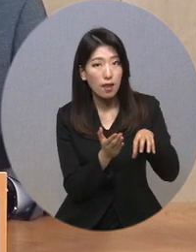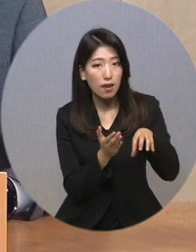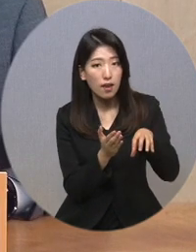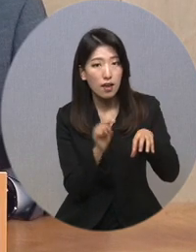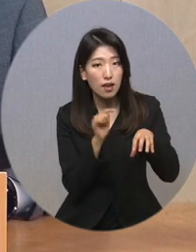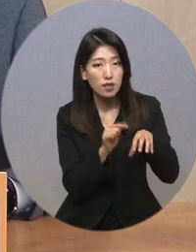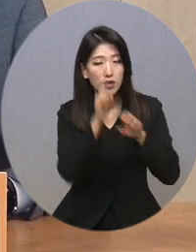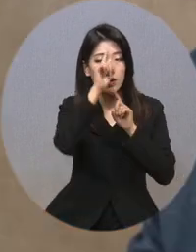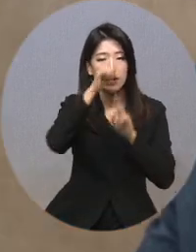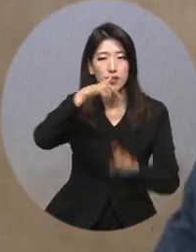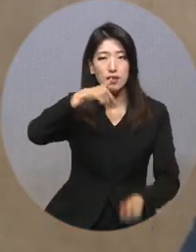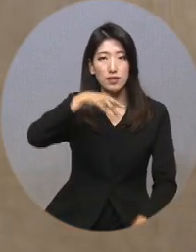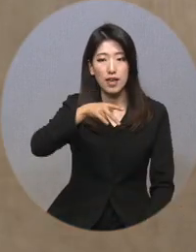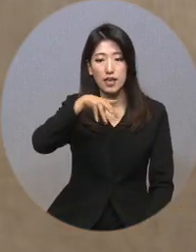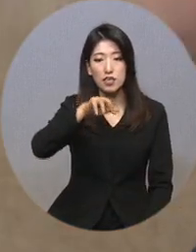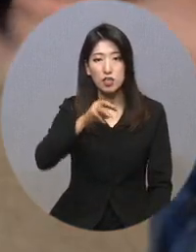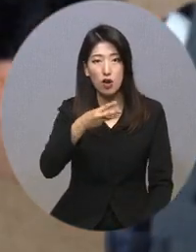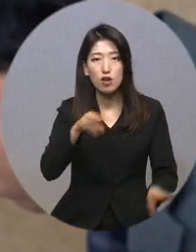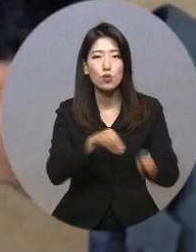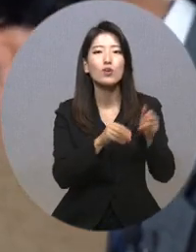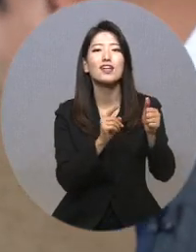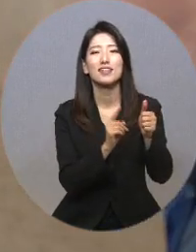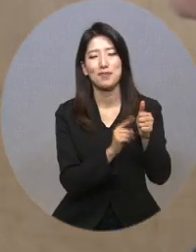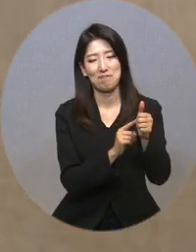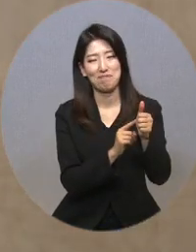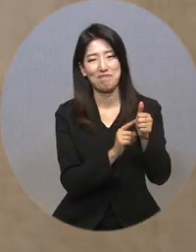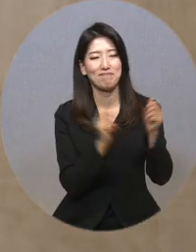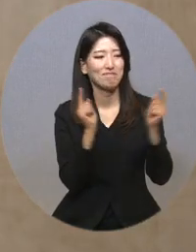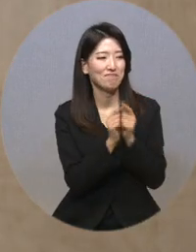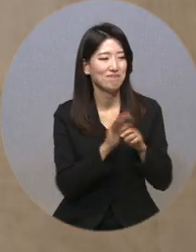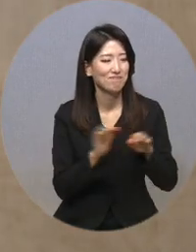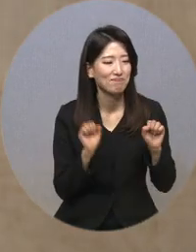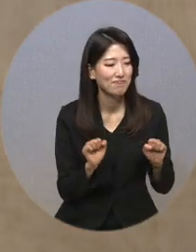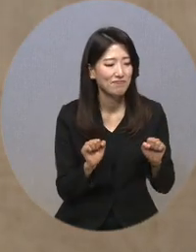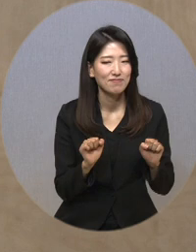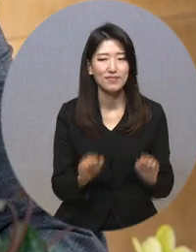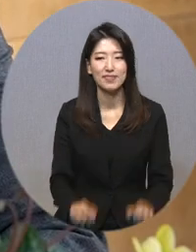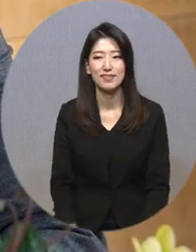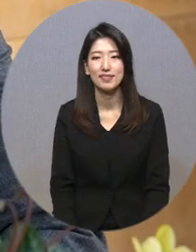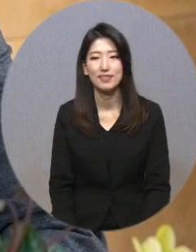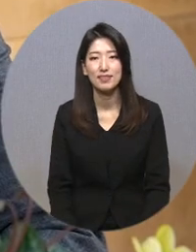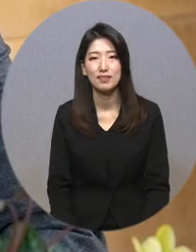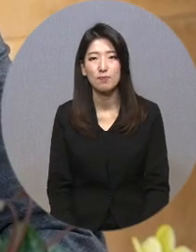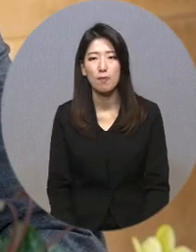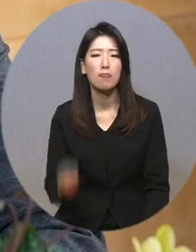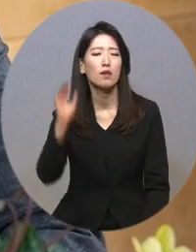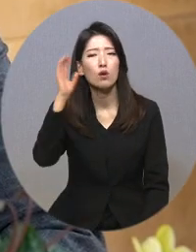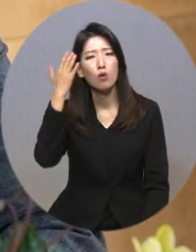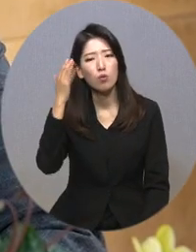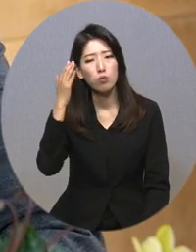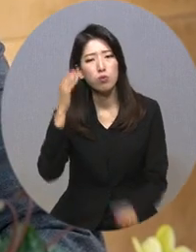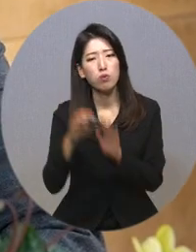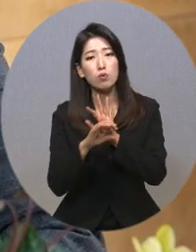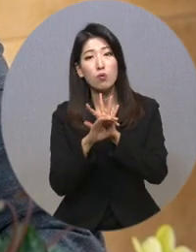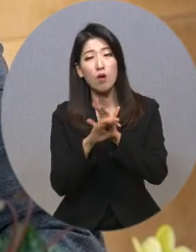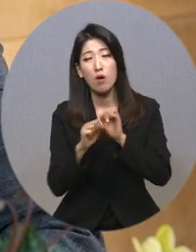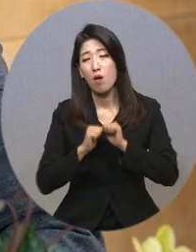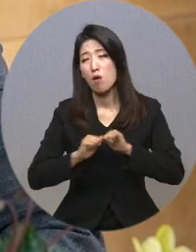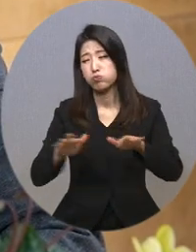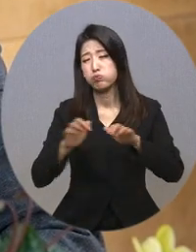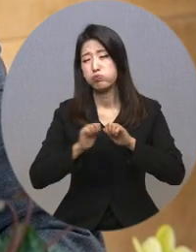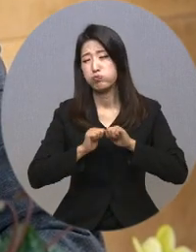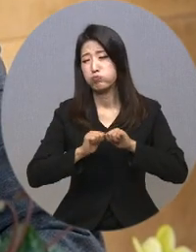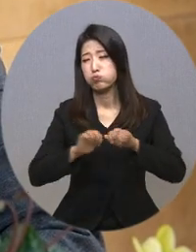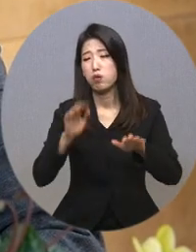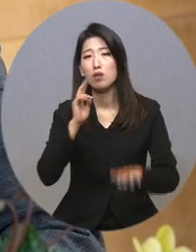이야기 나눠보도록 하겠습니다. 총장님, 안녕하세요. 예, 예, 안녕하세요. 예, 반갑습니다. 반갑습니다. 예. 요즘에 코로나19 예. 팬데믹이 굉장히